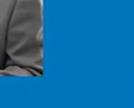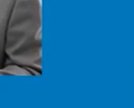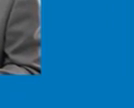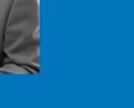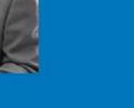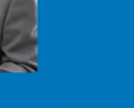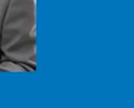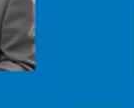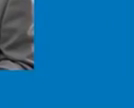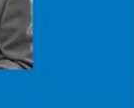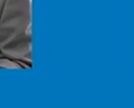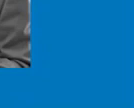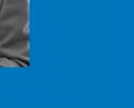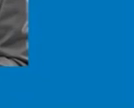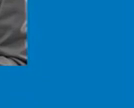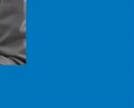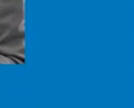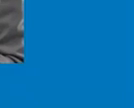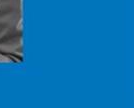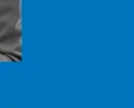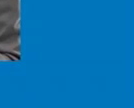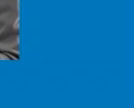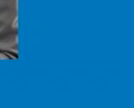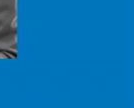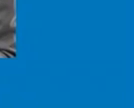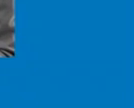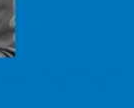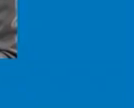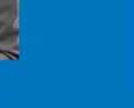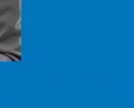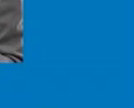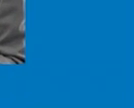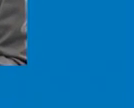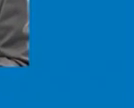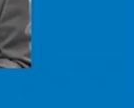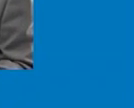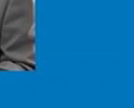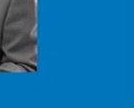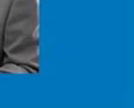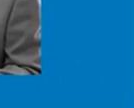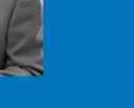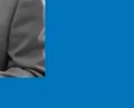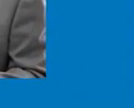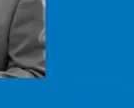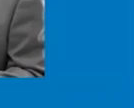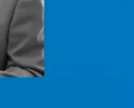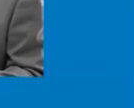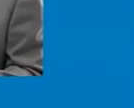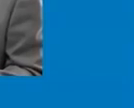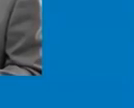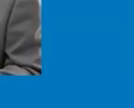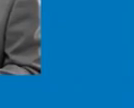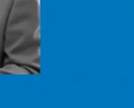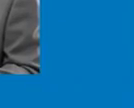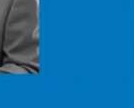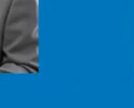sizga o'sha kuni dam olishga ruxsat berib, kinoga borish yoki oilaviy tamaddi qilish ishni tavsiya qiladi. Ajoyib yondashuv, shunday emasmi? Mana